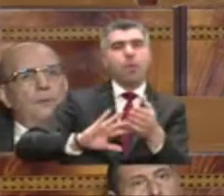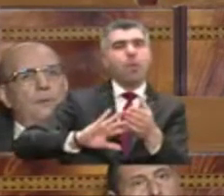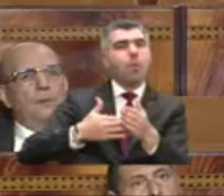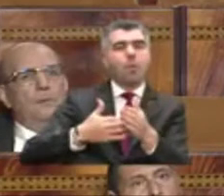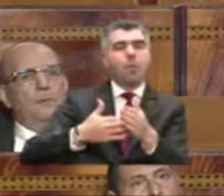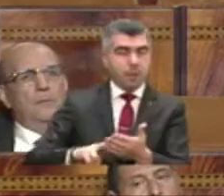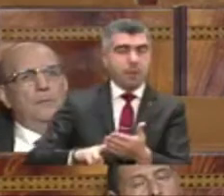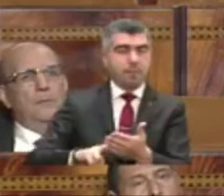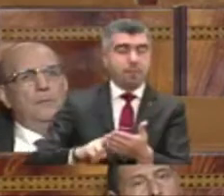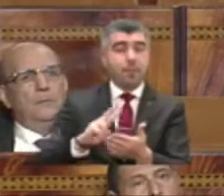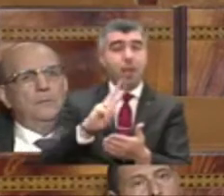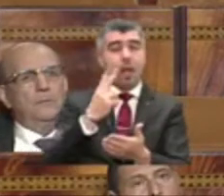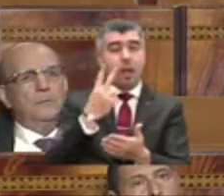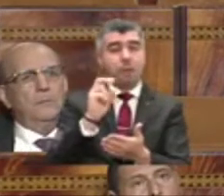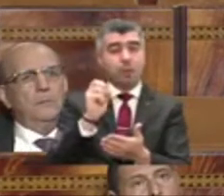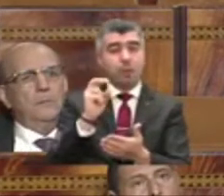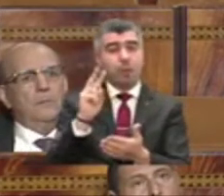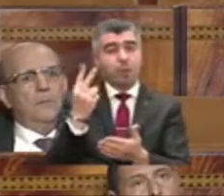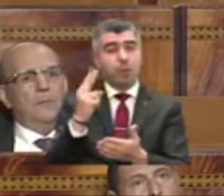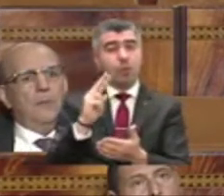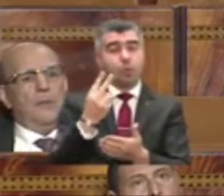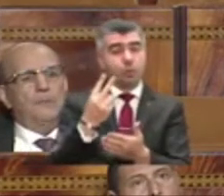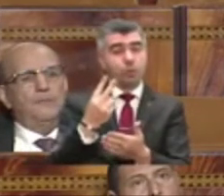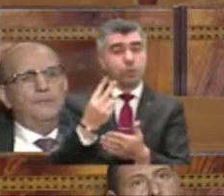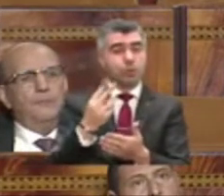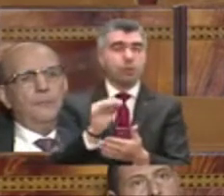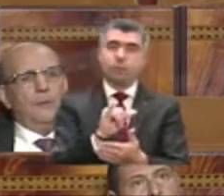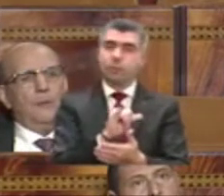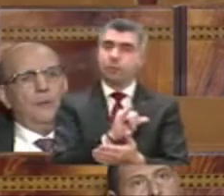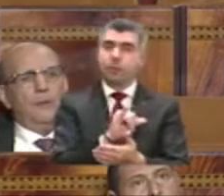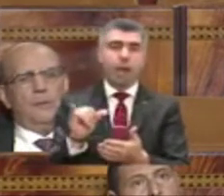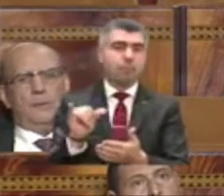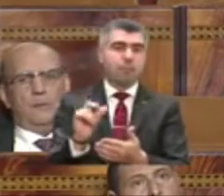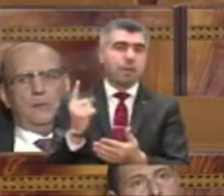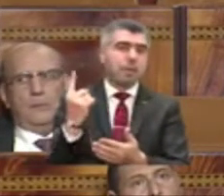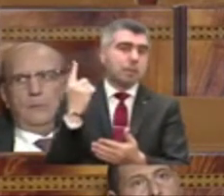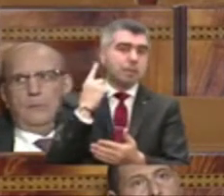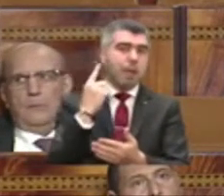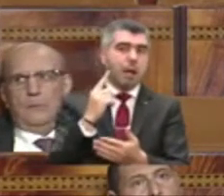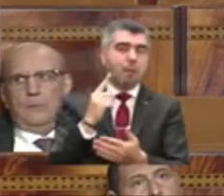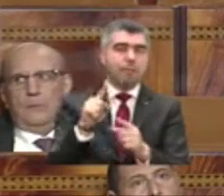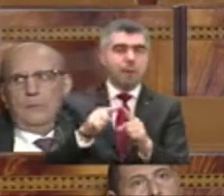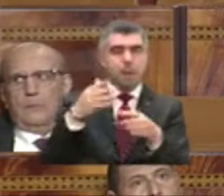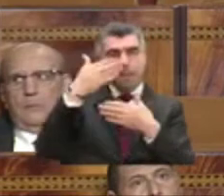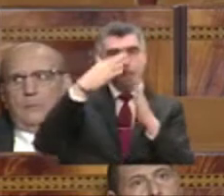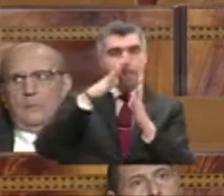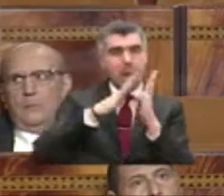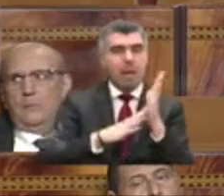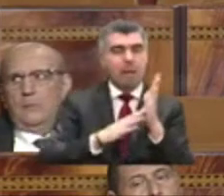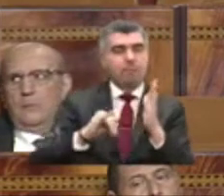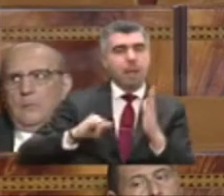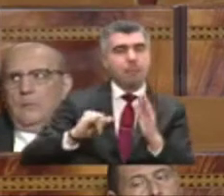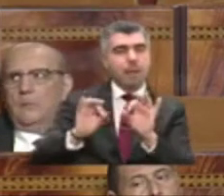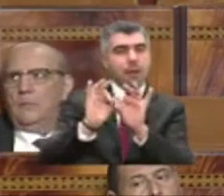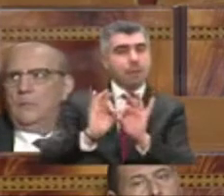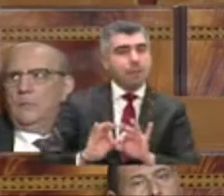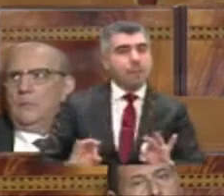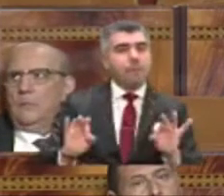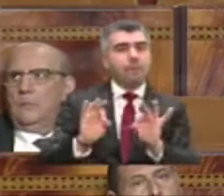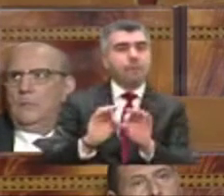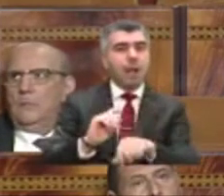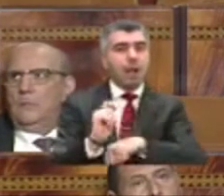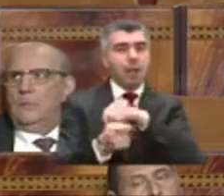ديالهم. 22 ما يمكنش نبقاو نسمعوا على بلادنا هذا الشيء. هذه امور